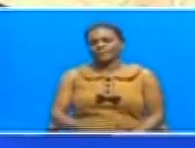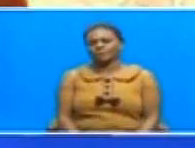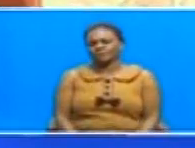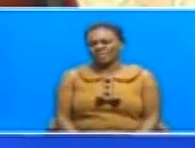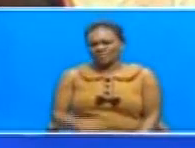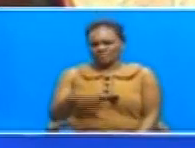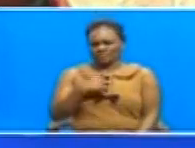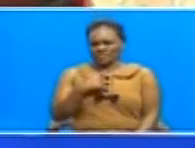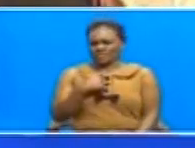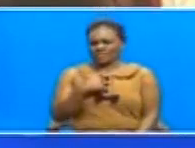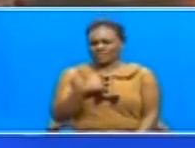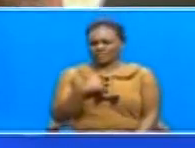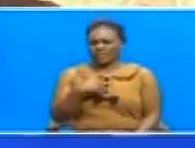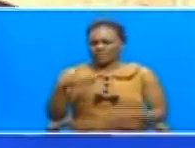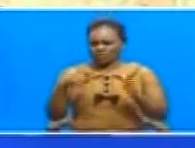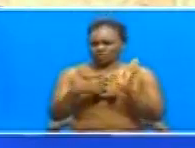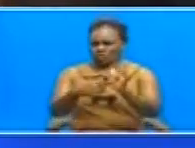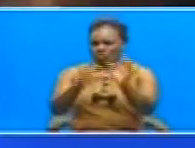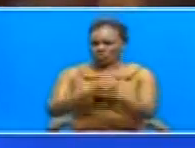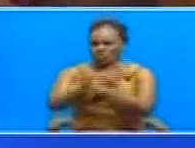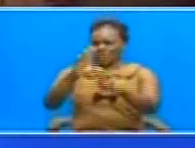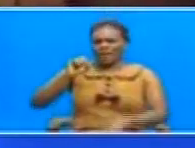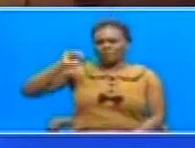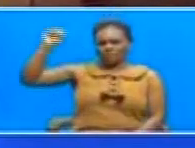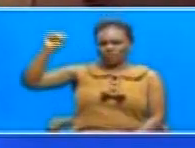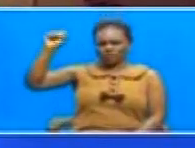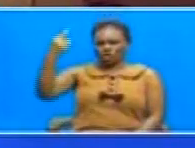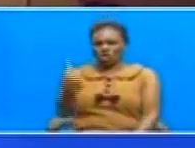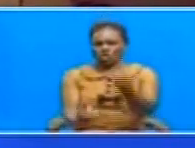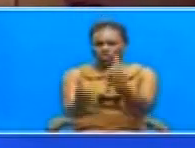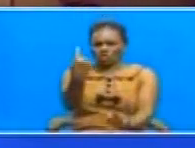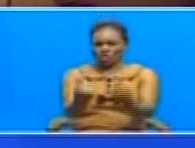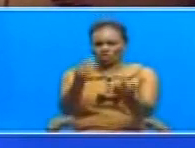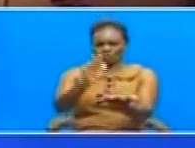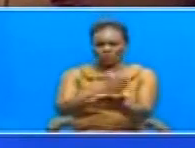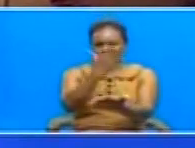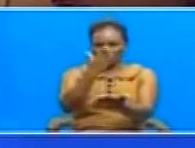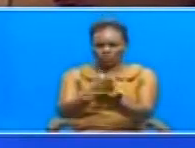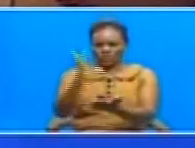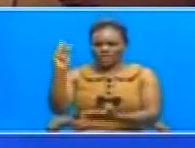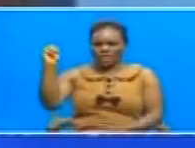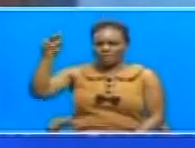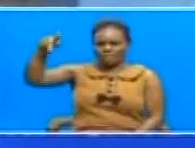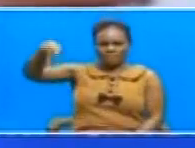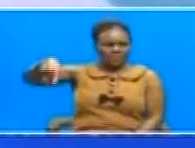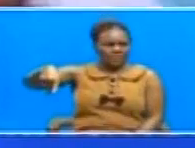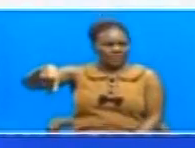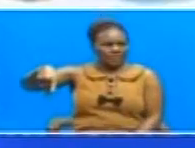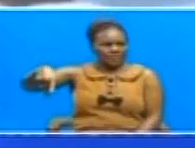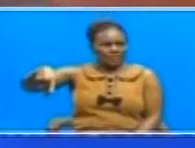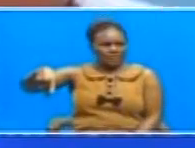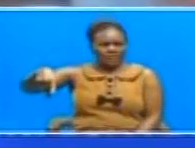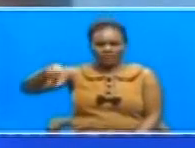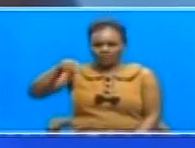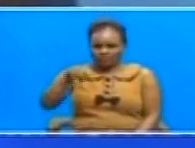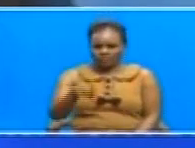hisia ambazo upeo wake ulidhihirika na kuonekana kuibua joto la kisiasa kati yake na mbunge wa Thika Alice Nyanga. Tuwa ile tuwa nini